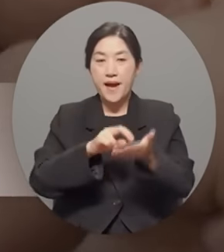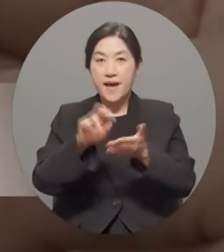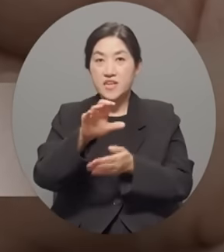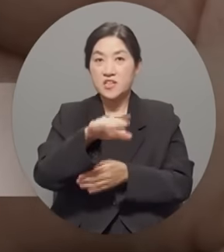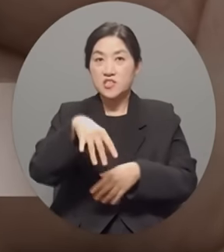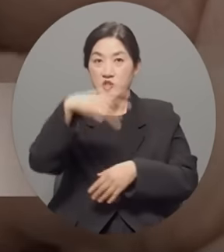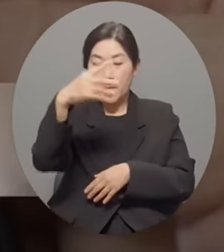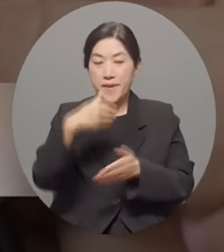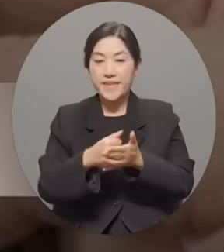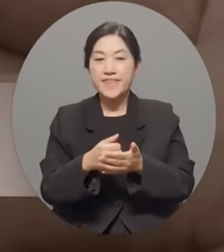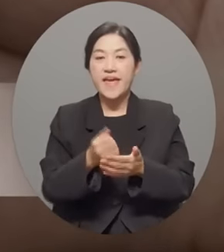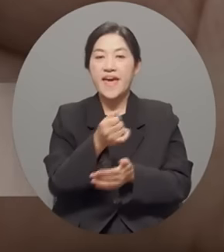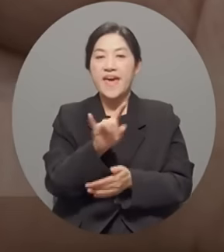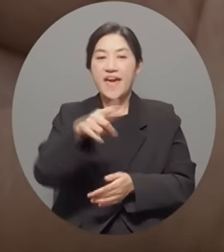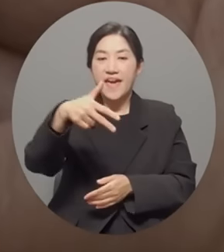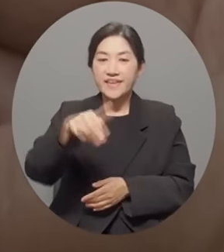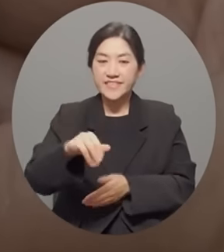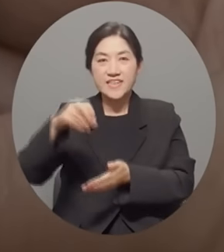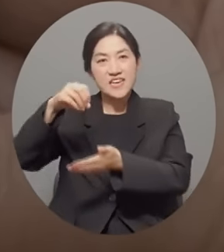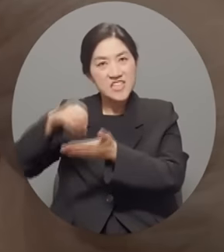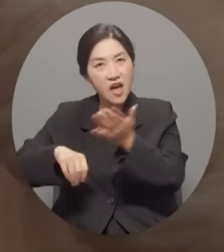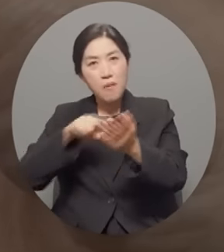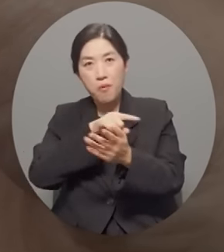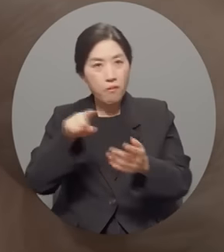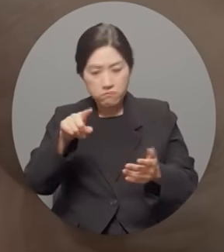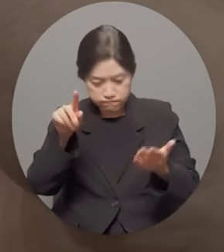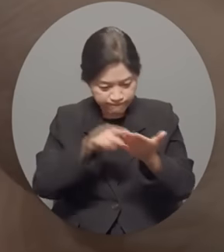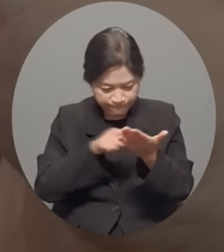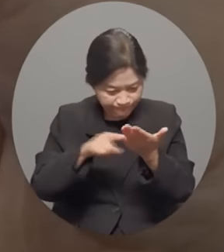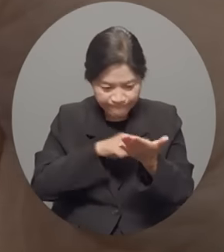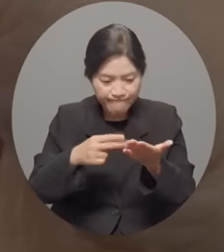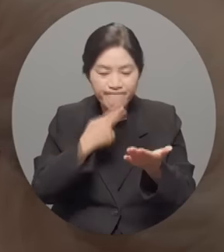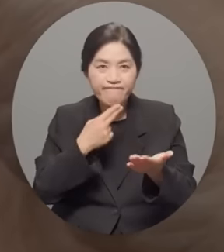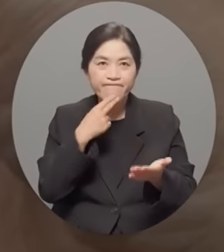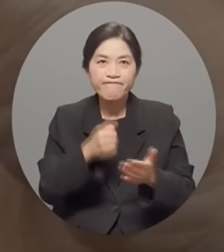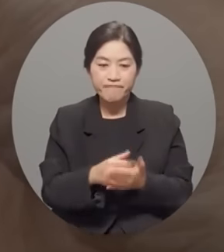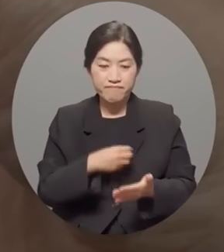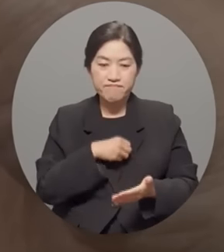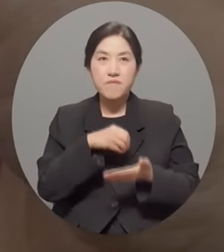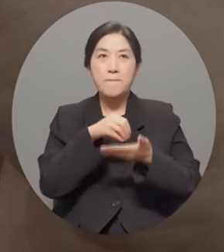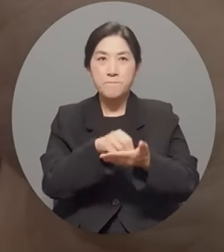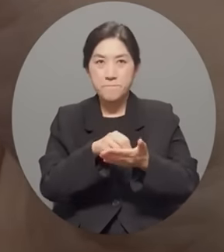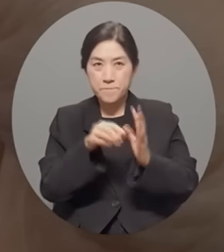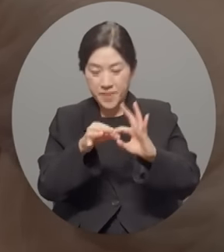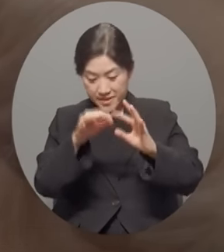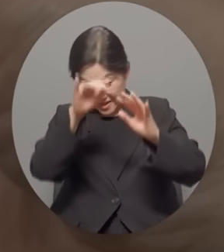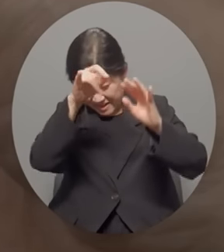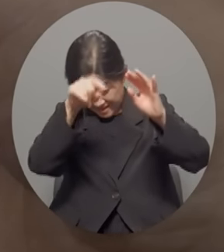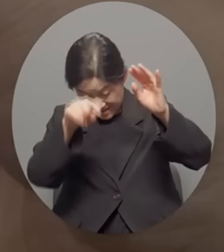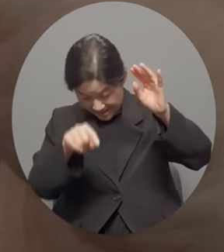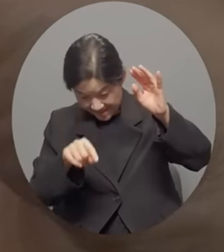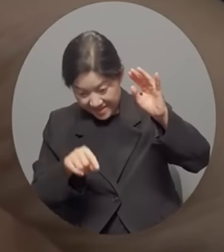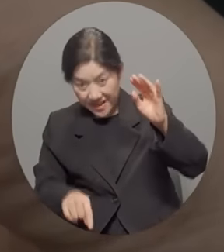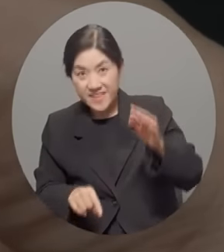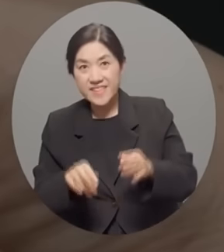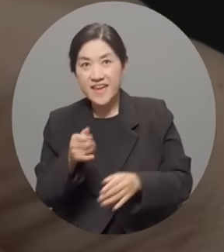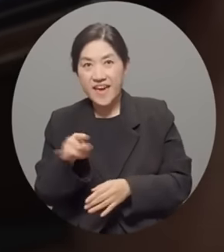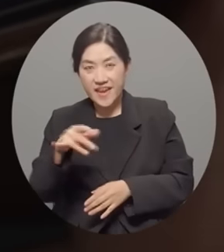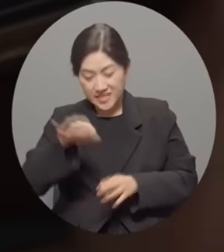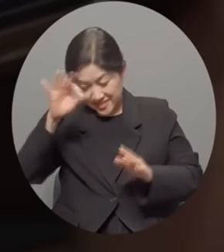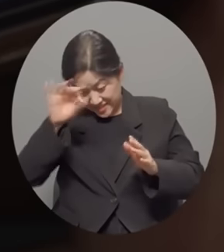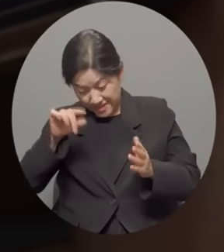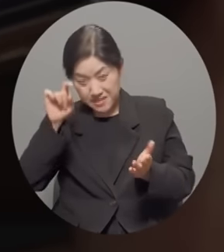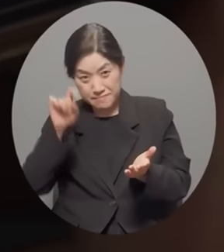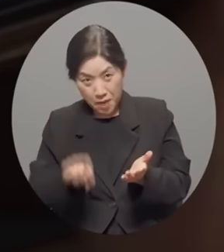해지나 탈퇴 버튼을 찾을 수 없습니다 멤버십으로 일단 들어가 가장 하단에 있던 해지 버튼을 찾아